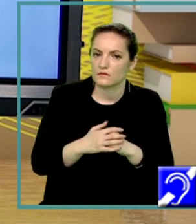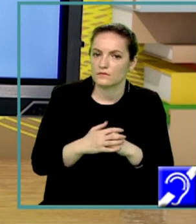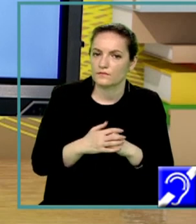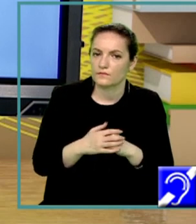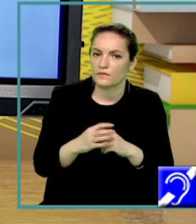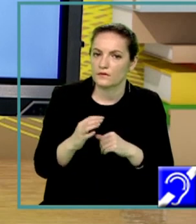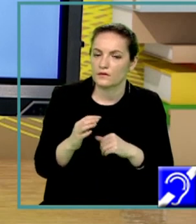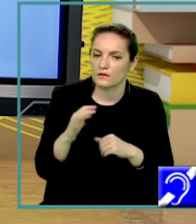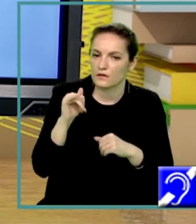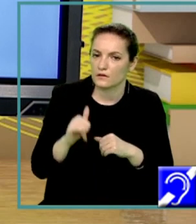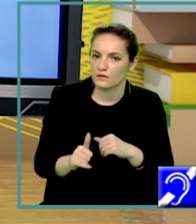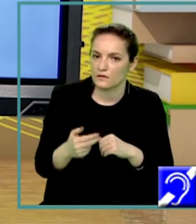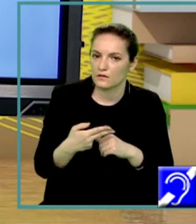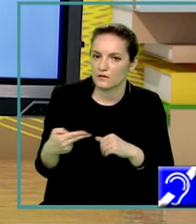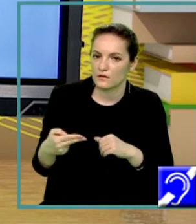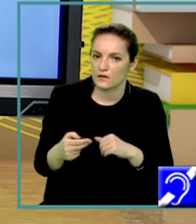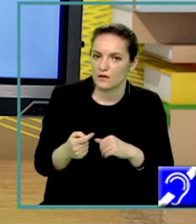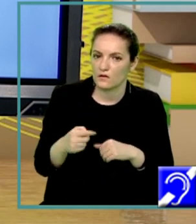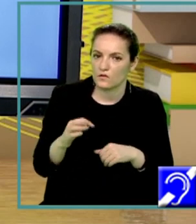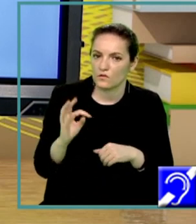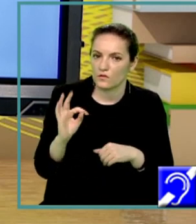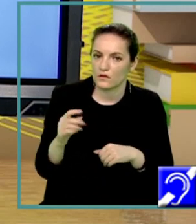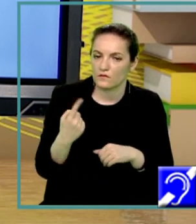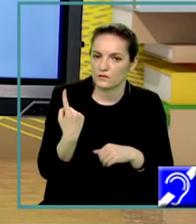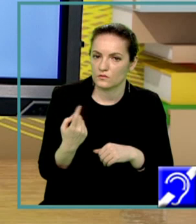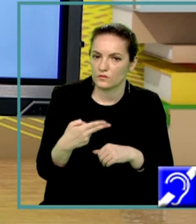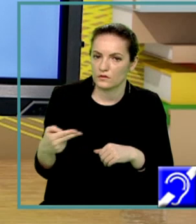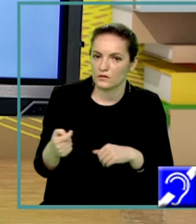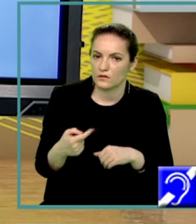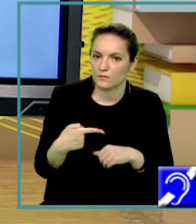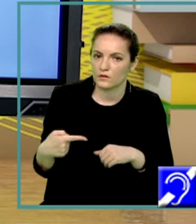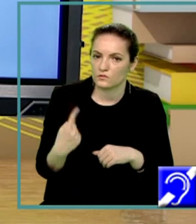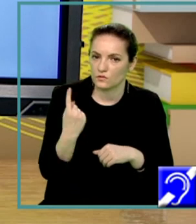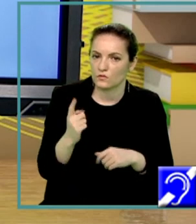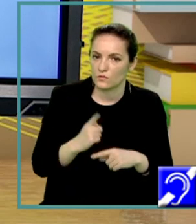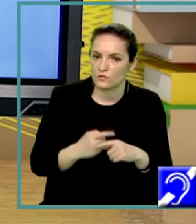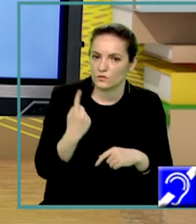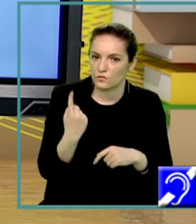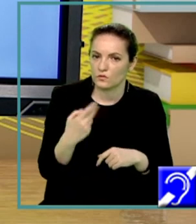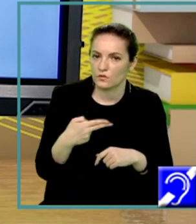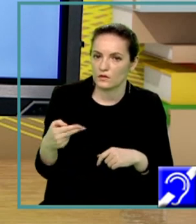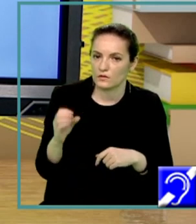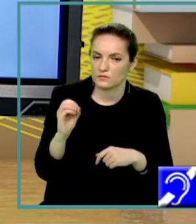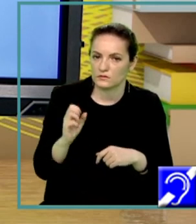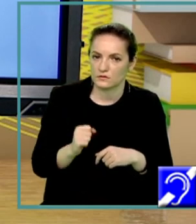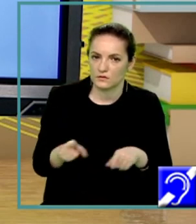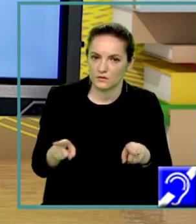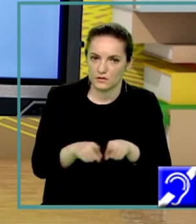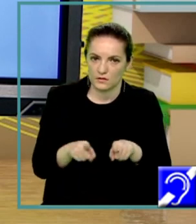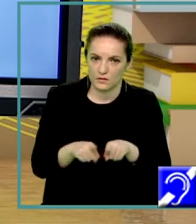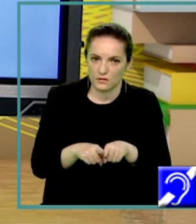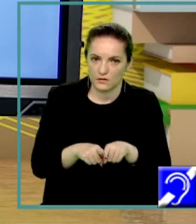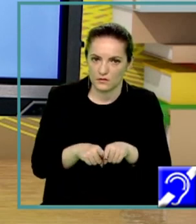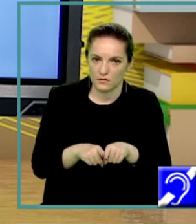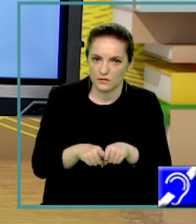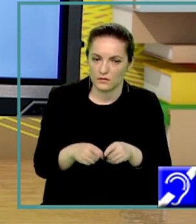că y va fi egal cu f de 1, adică minus 1 plus 1, adică 0. La fel, dacă am fi obținut